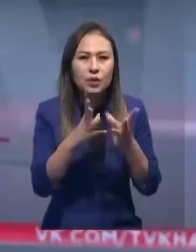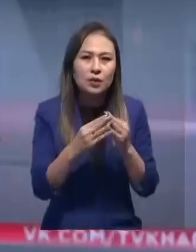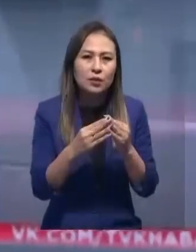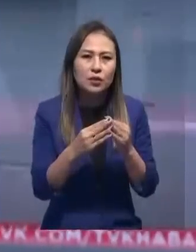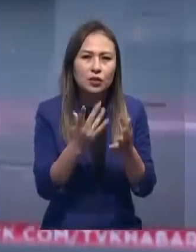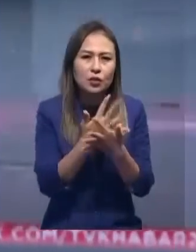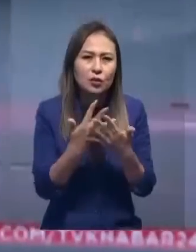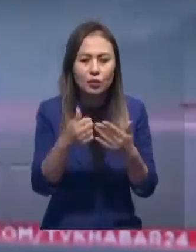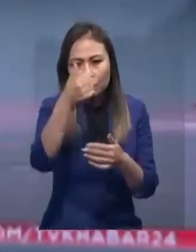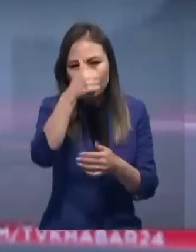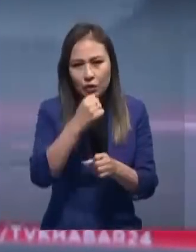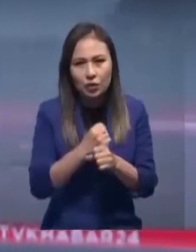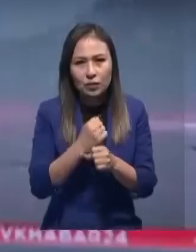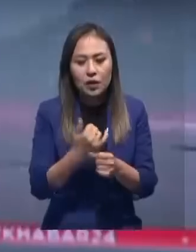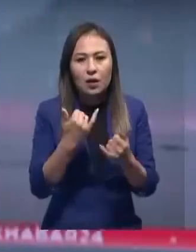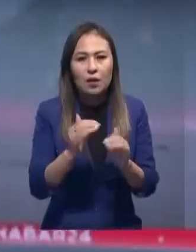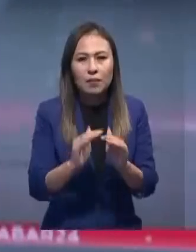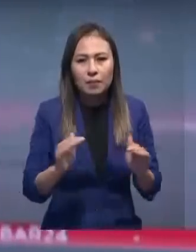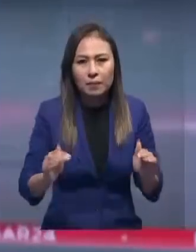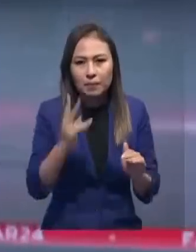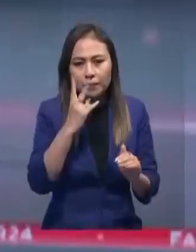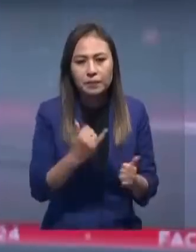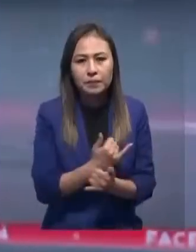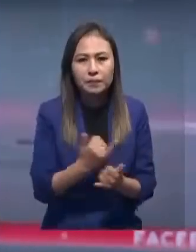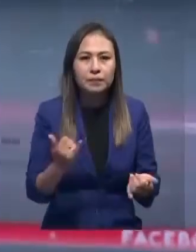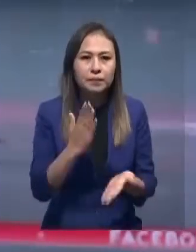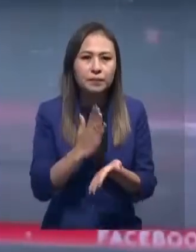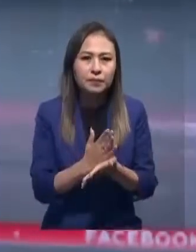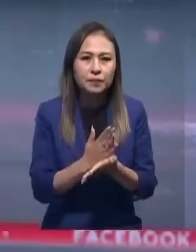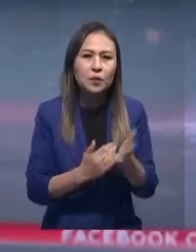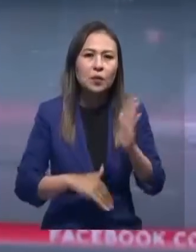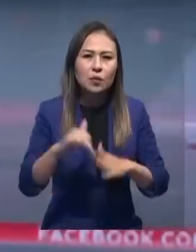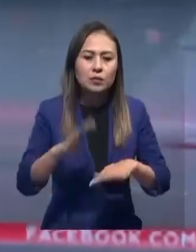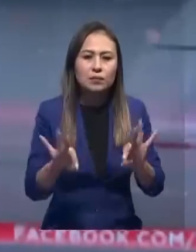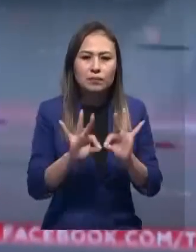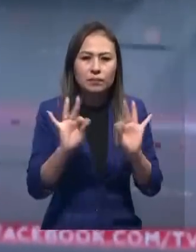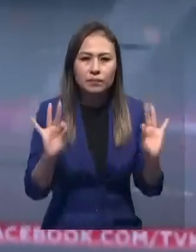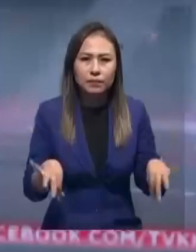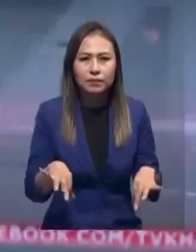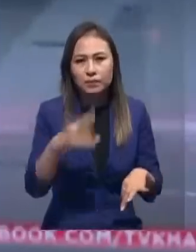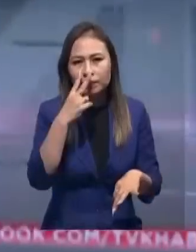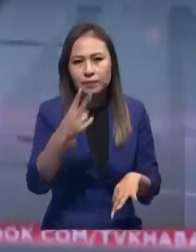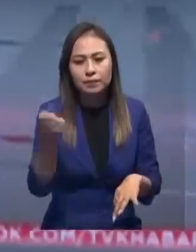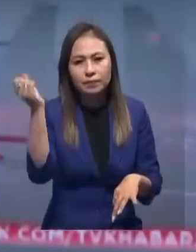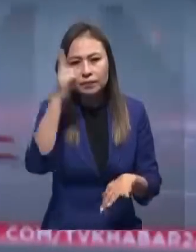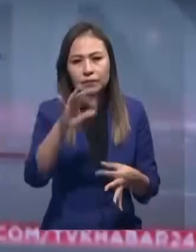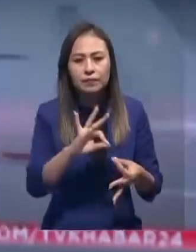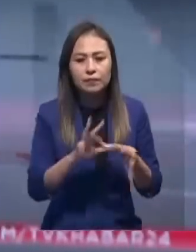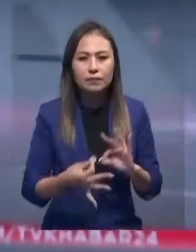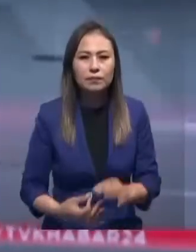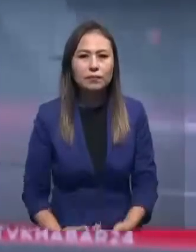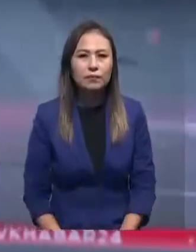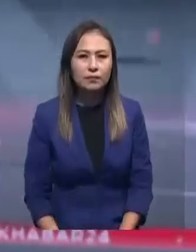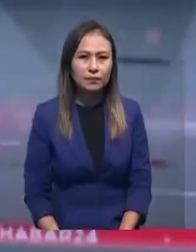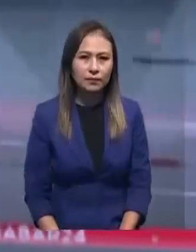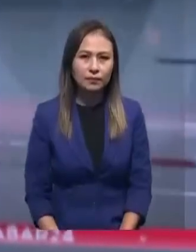тұрмыстық заттардан неше түрлі мүсіндер жасаған. Қазір олар балалардың кәдесіне жарап тұр. Он саусағынан өнер тамған шебермен аймақтағы